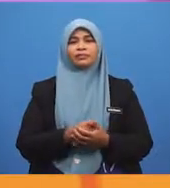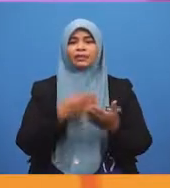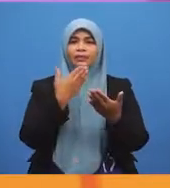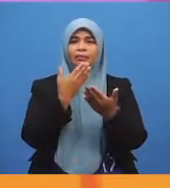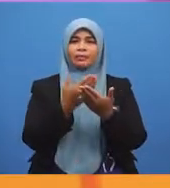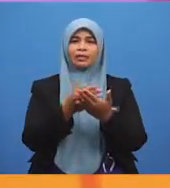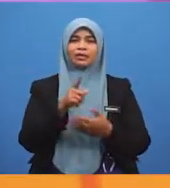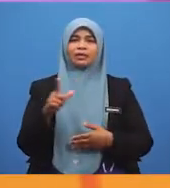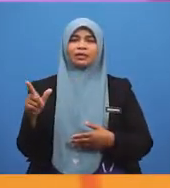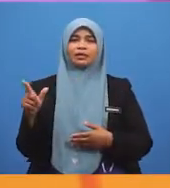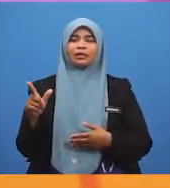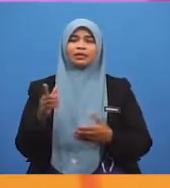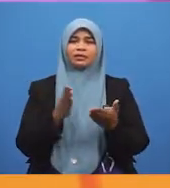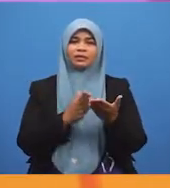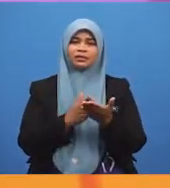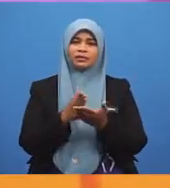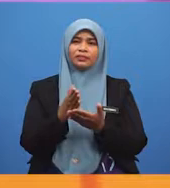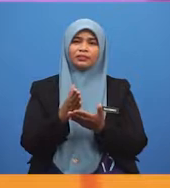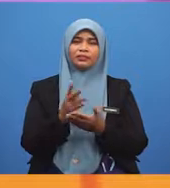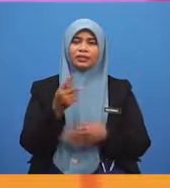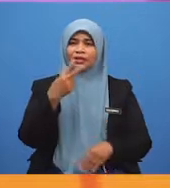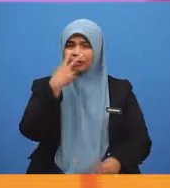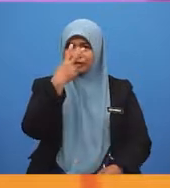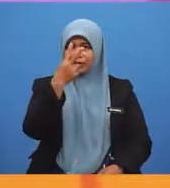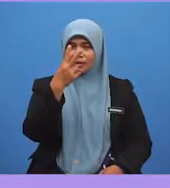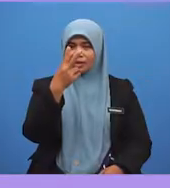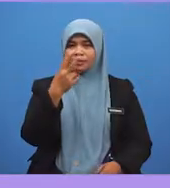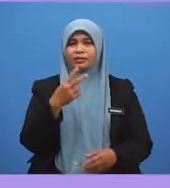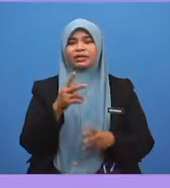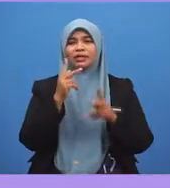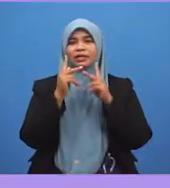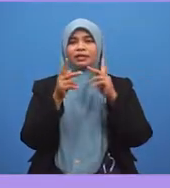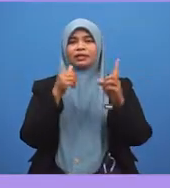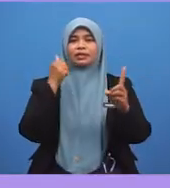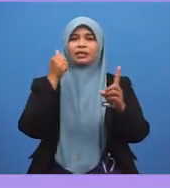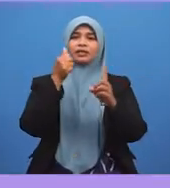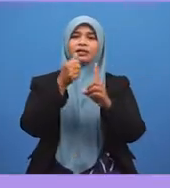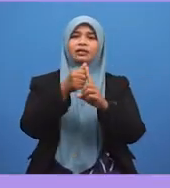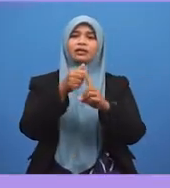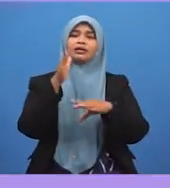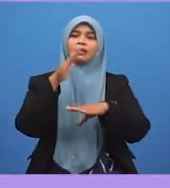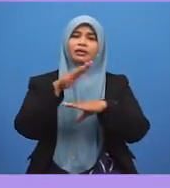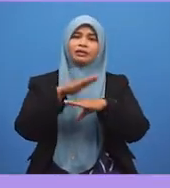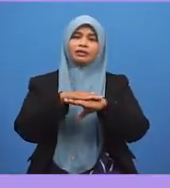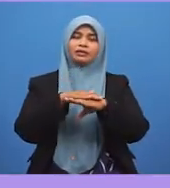Baiklah, seterusnya kita lihat pula kata arah atas.